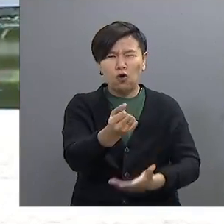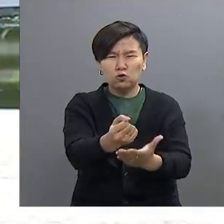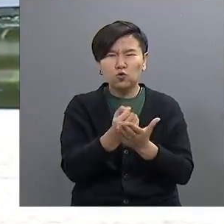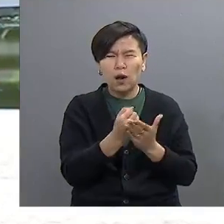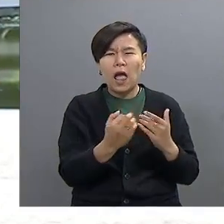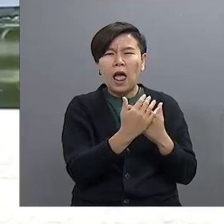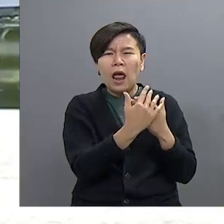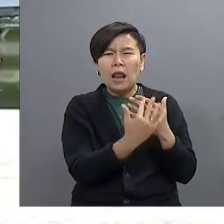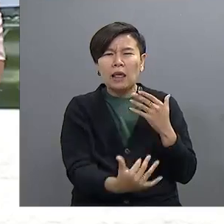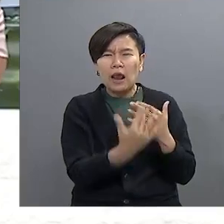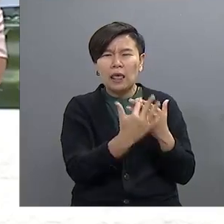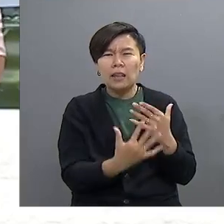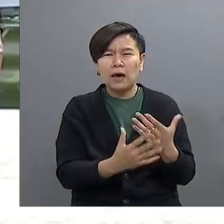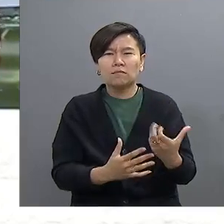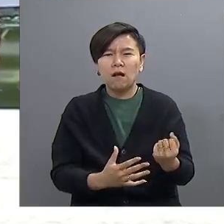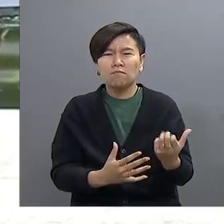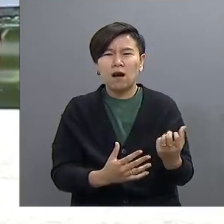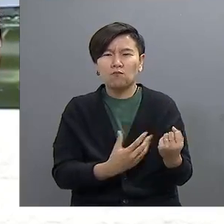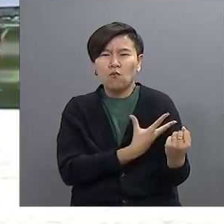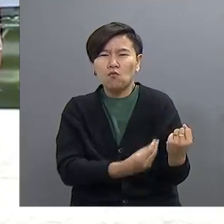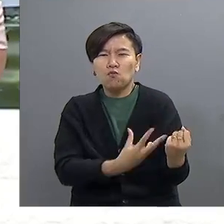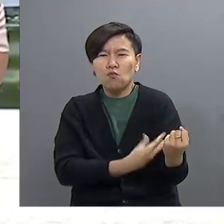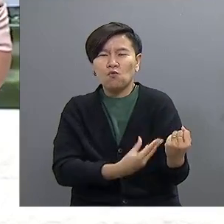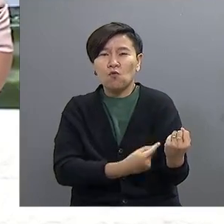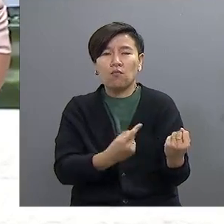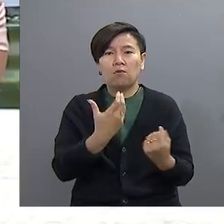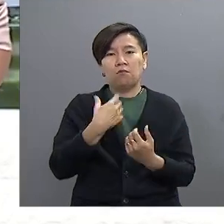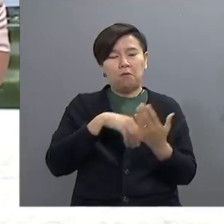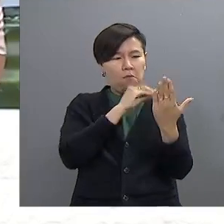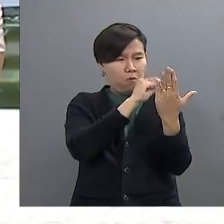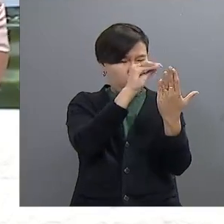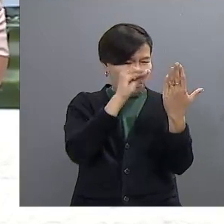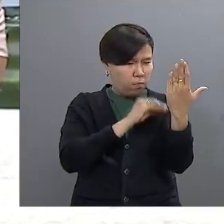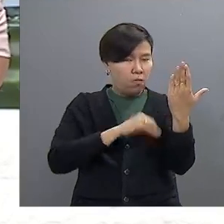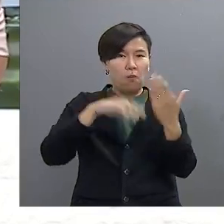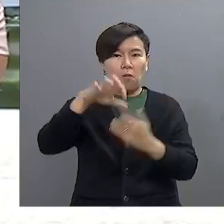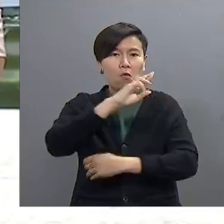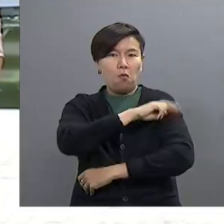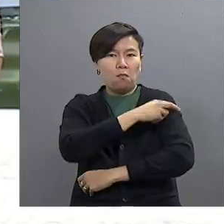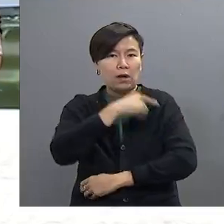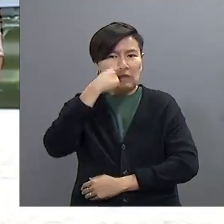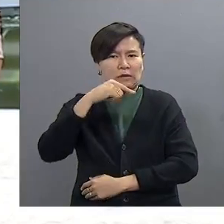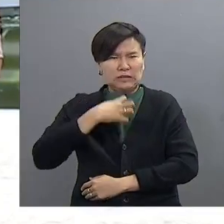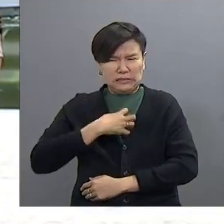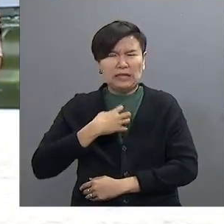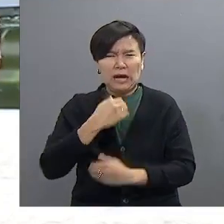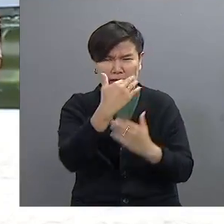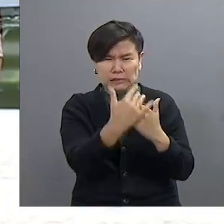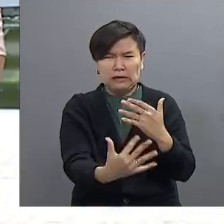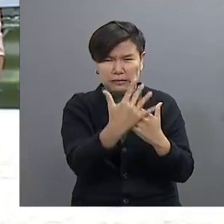-19 ยังมีอีกหลายโรงพยาบาลในประเทศไทยนะคะที่ต้องการเลือดและส่วนประกอบของเลือดไปช่วยเ